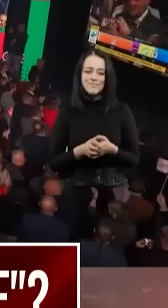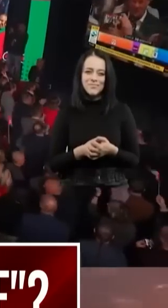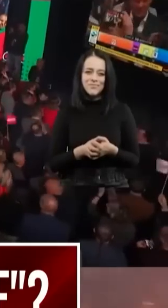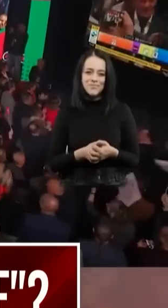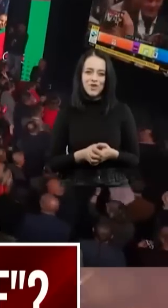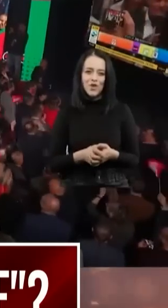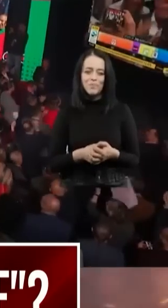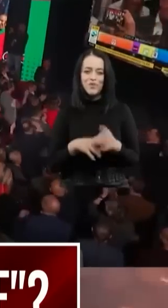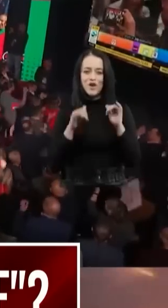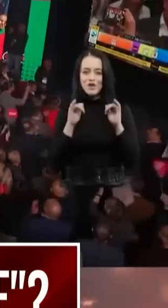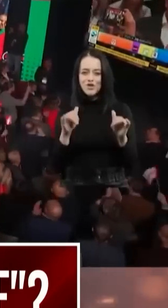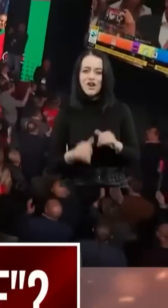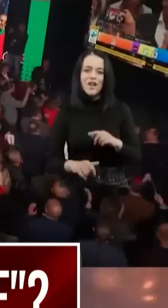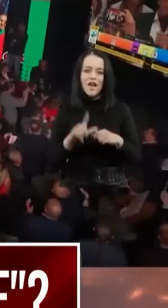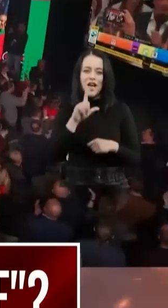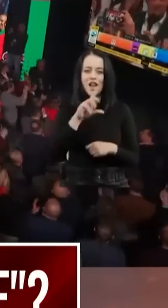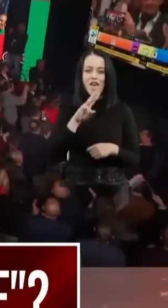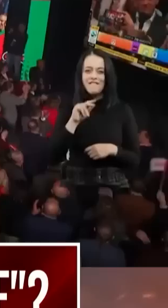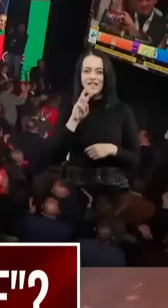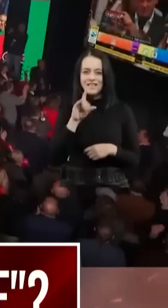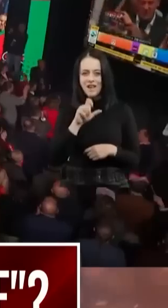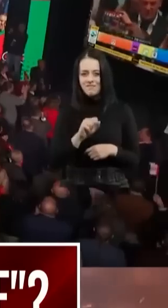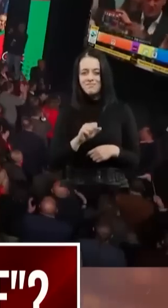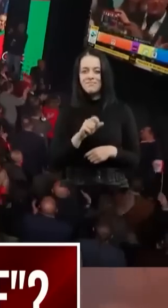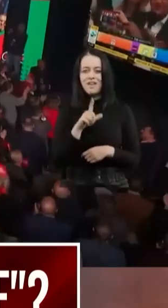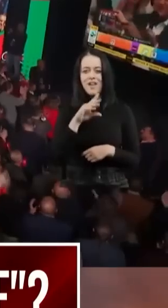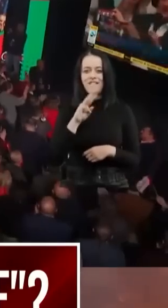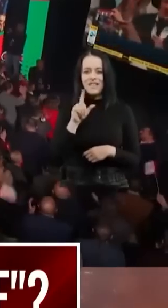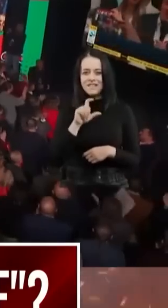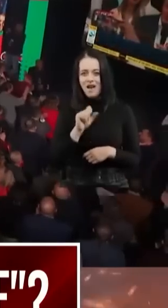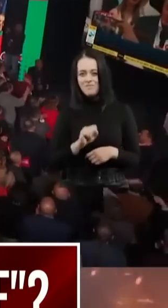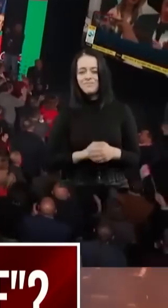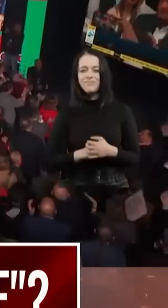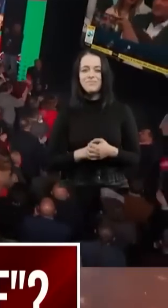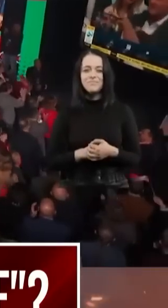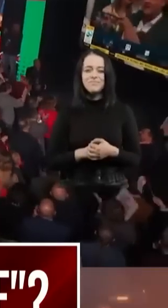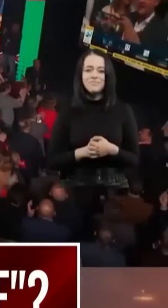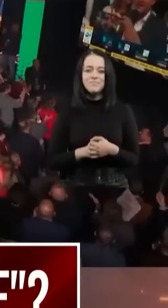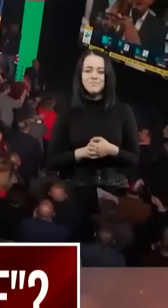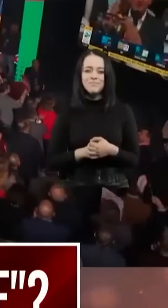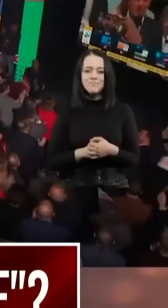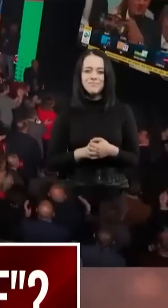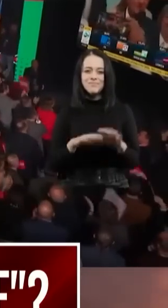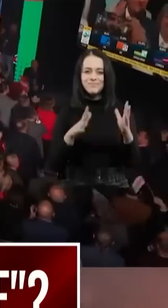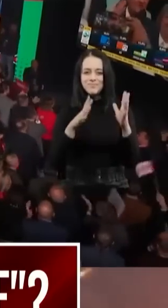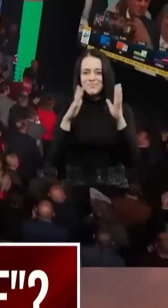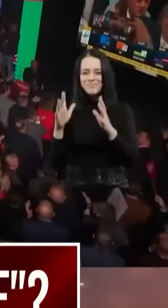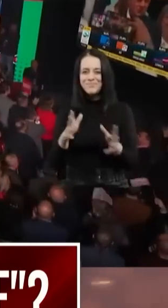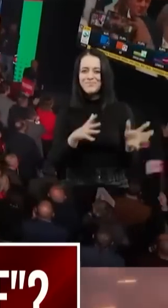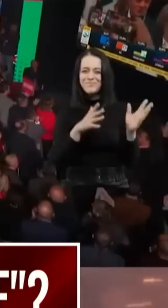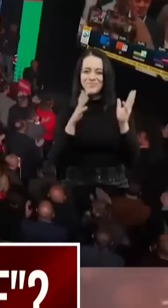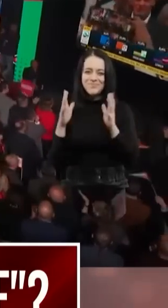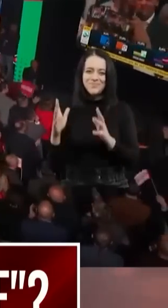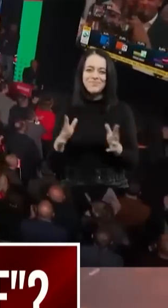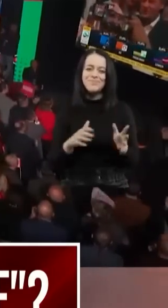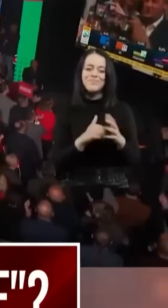Żukowska powiedziała, że wpierw i pani Kotula wpierw mówiły, że absolutnie aborcja musi być elementem umowy koalicyjnej.